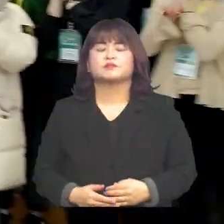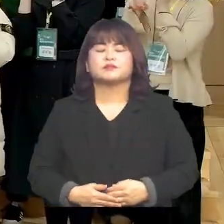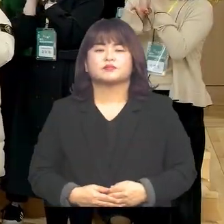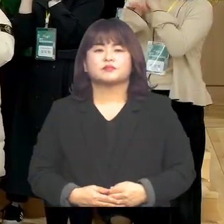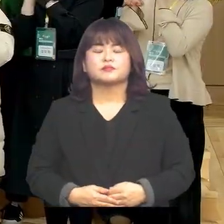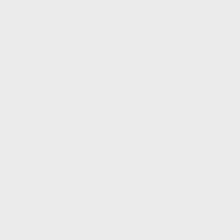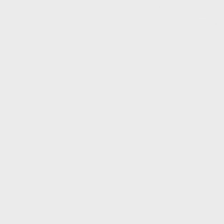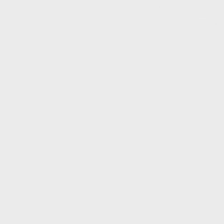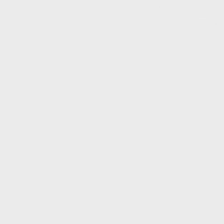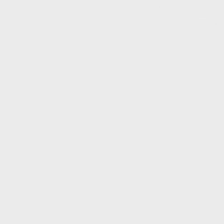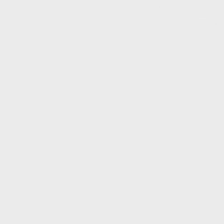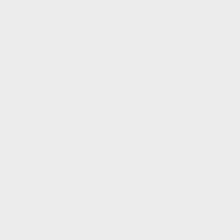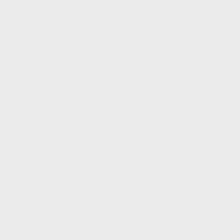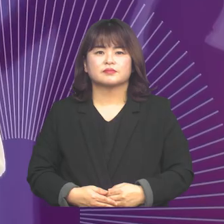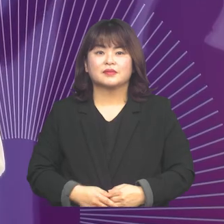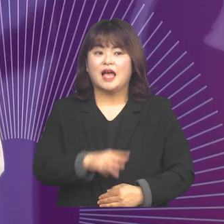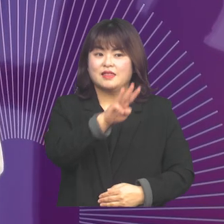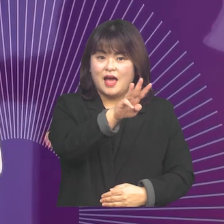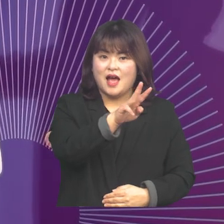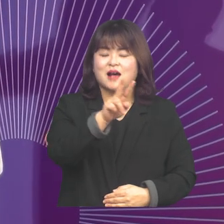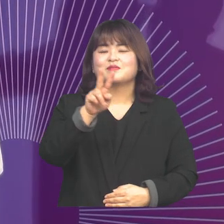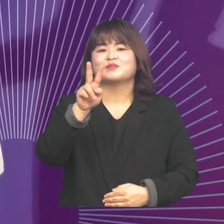구성됐습니다.